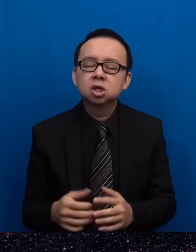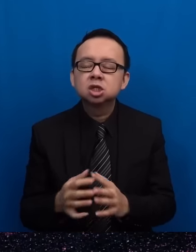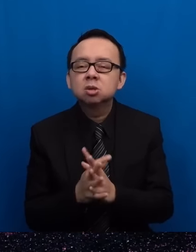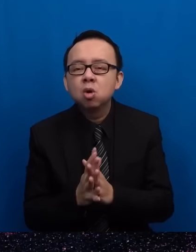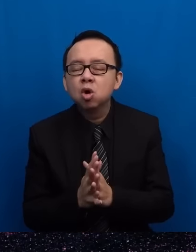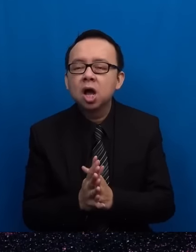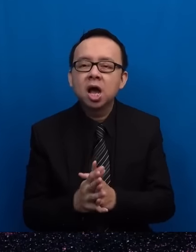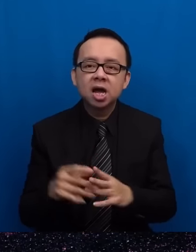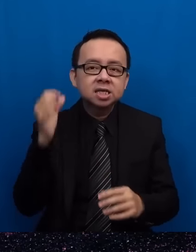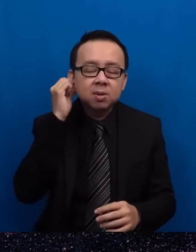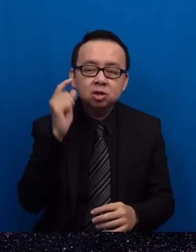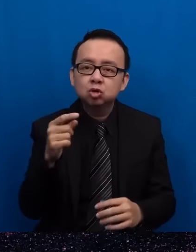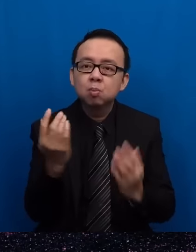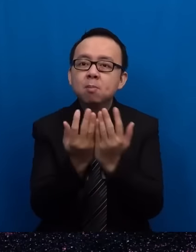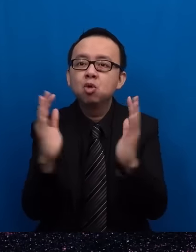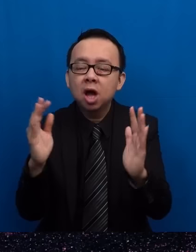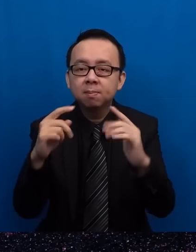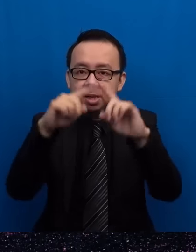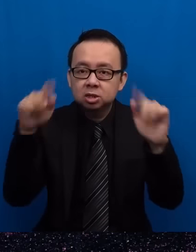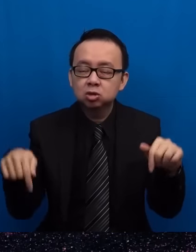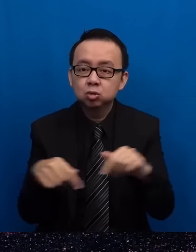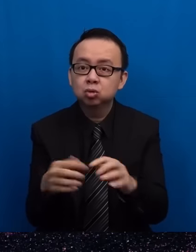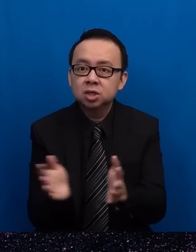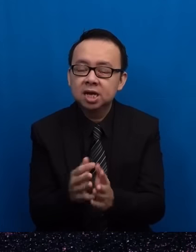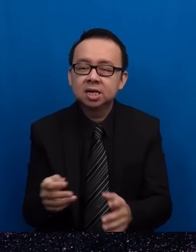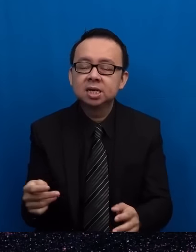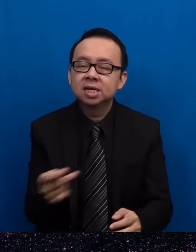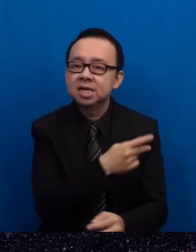bukakan pintu lalu kita berbaikan seperti dulu.